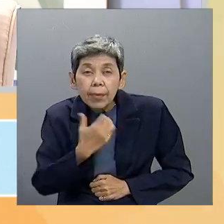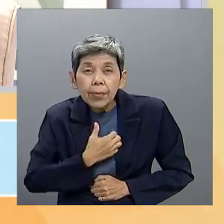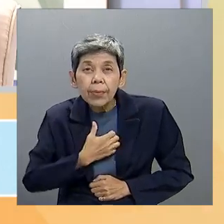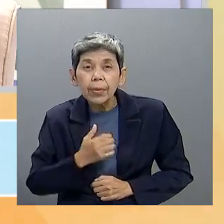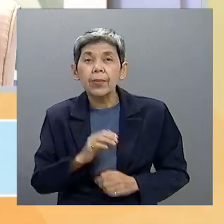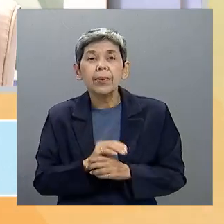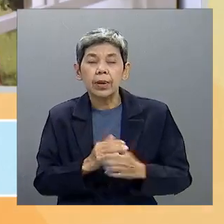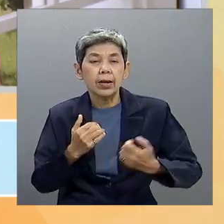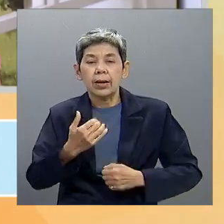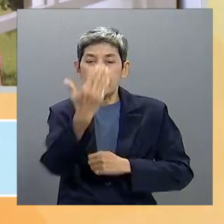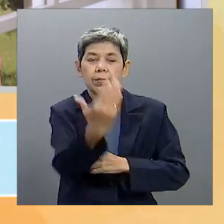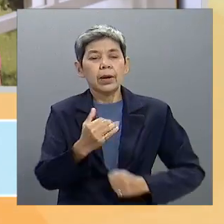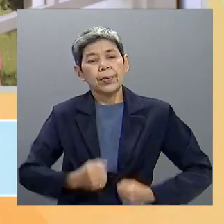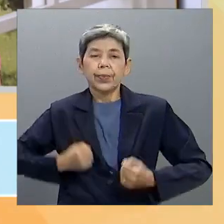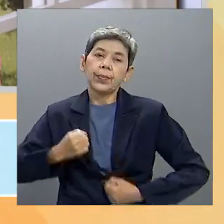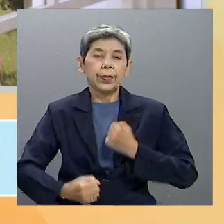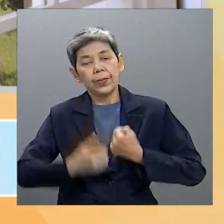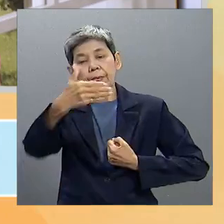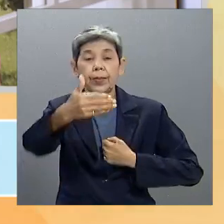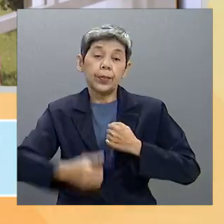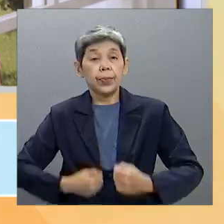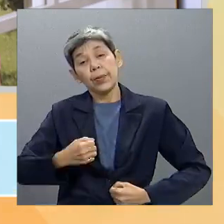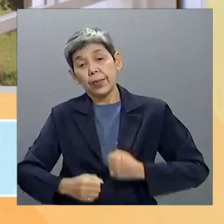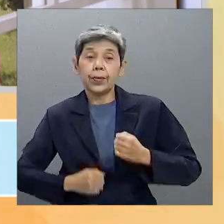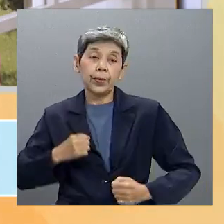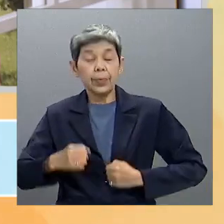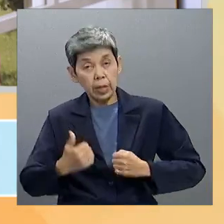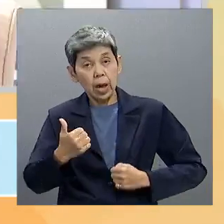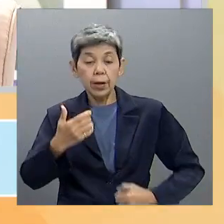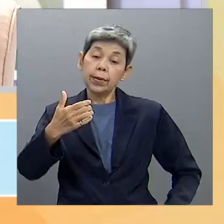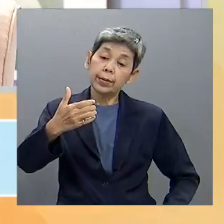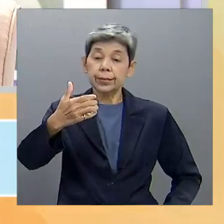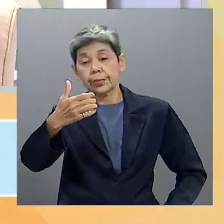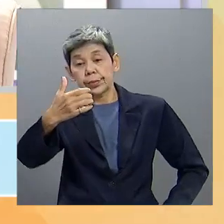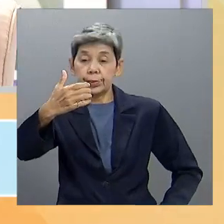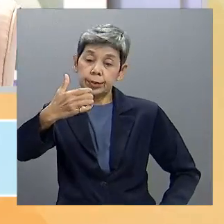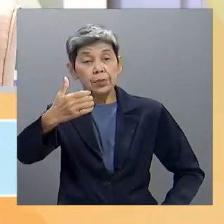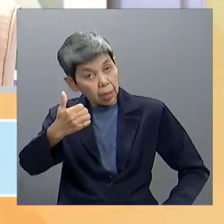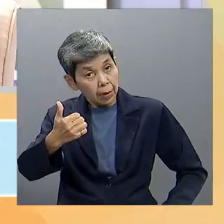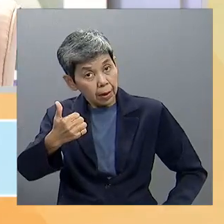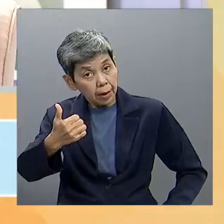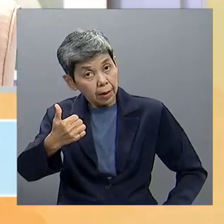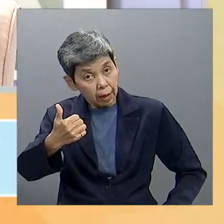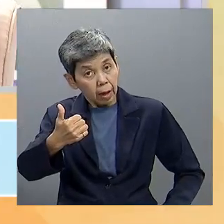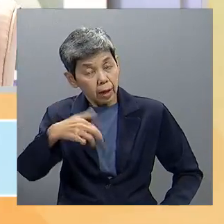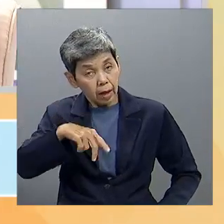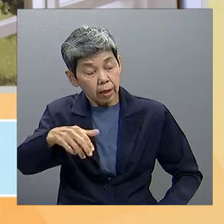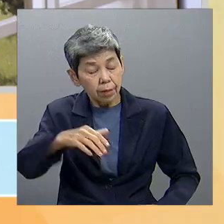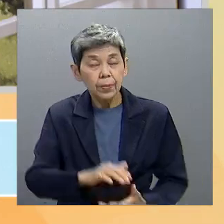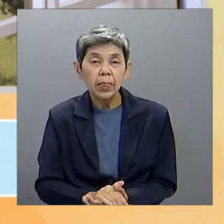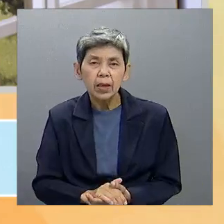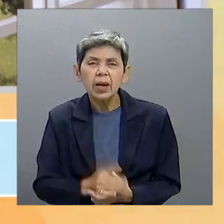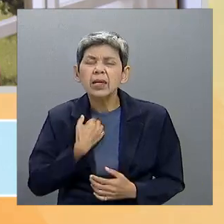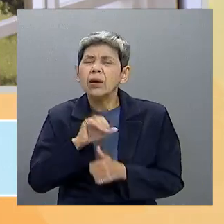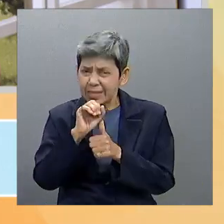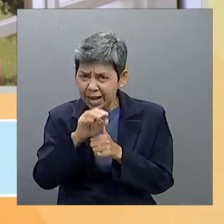ต่จริงก็ยืนไปวิ่งแล้วก็เดินดูก็ได้ ใช่ใช่ ใช่ไหม ออกกำลังกายไปดูซีรีส์ไปเลยใช้วิธีนั้นแทน อาจารย์ครับขอคำแนะนำหน่อยผม